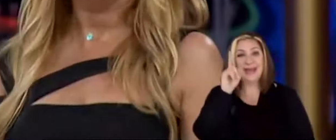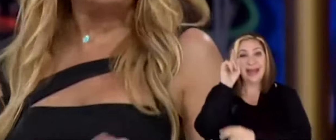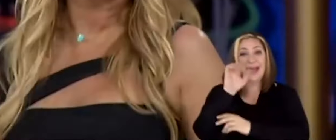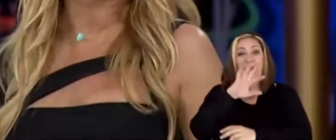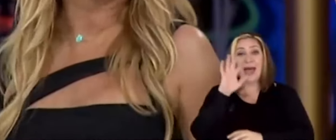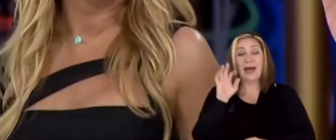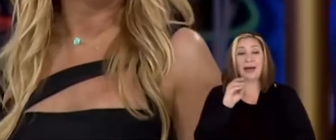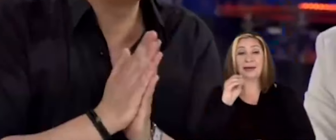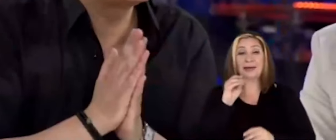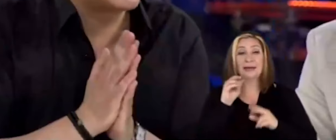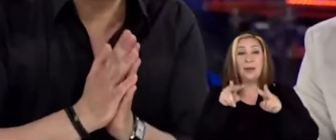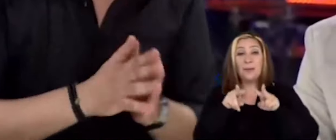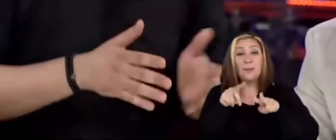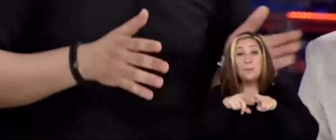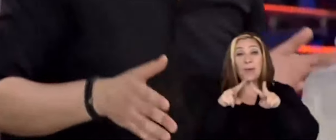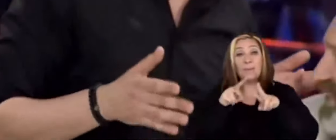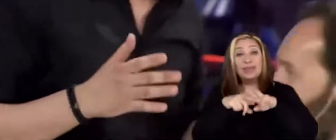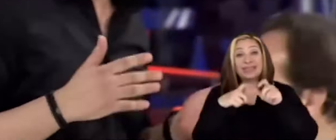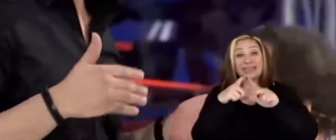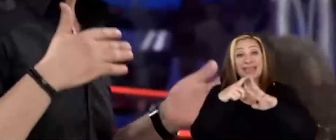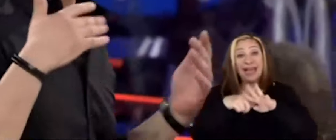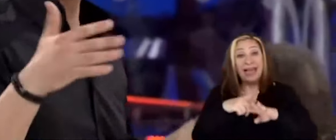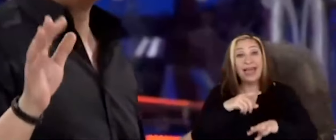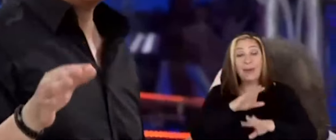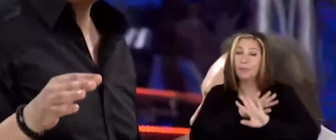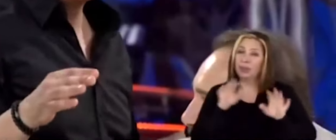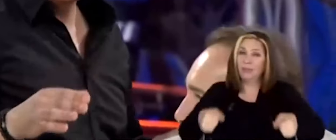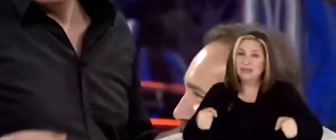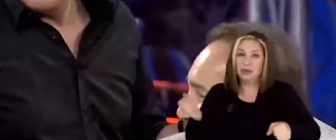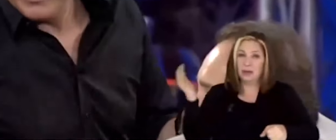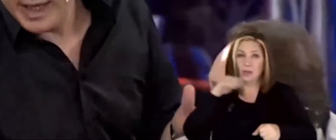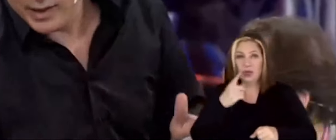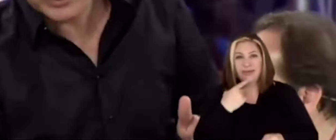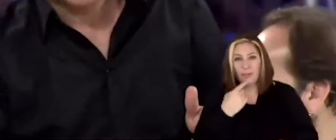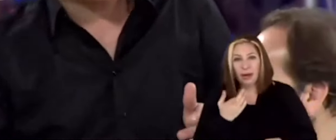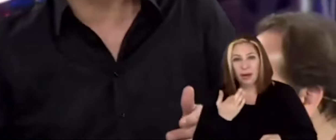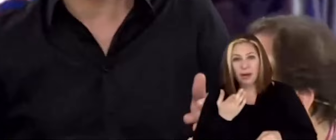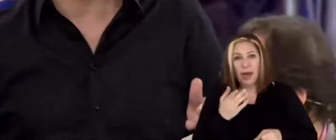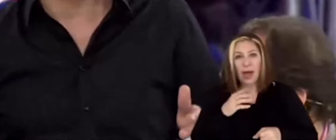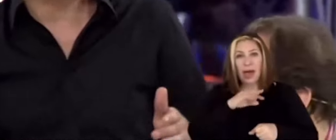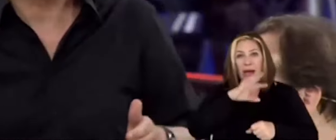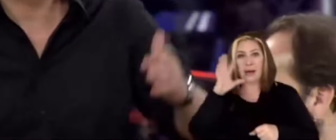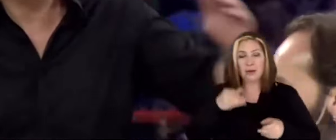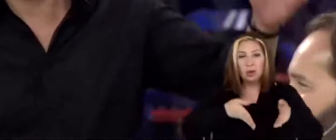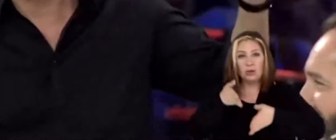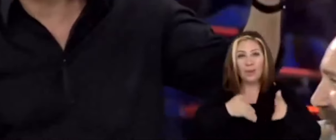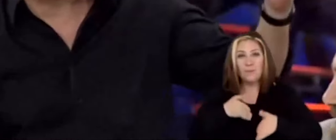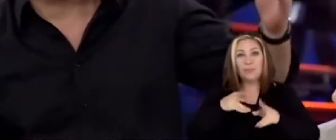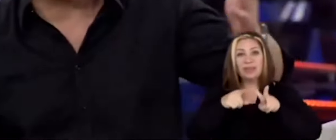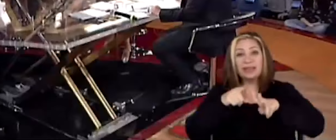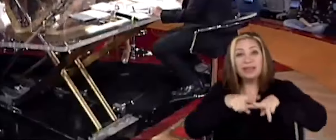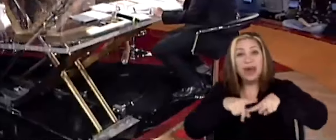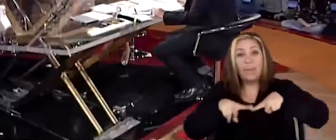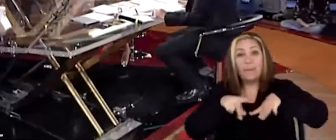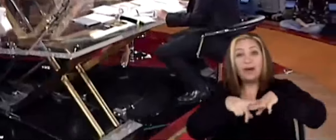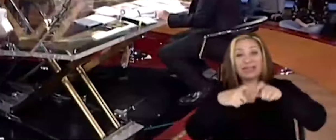Bir de herkes evet herkes ya. Namaste. Yani pazardan geldin mi bittin. Nedir bu? Yani şimdi herkes helal. Birbirine yolda herkes birbirine namaste diyor.